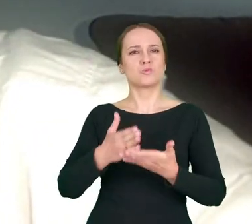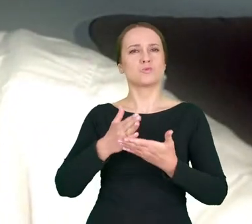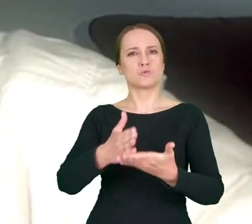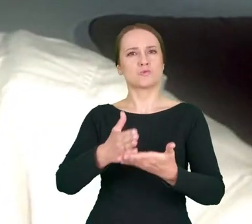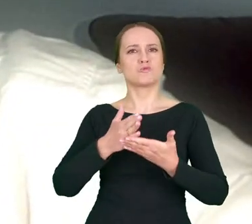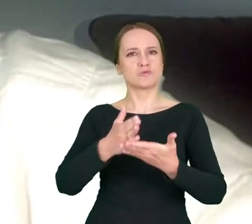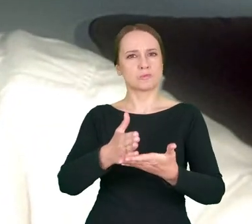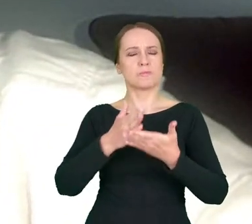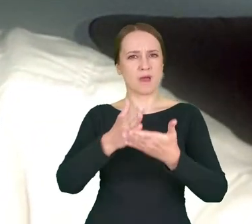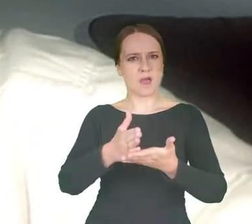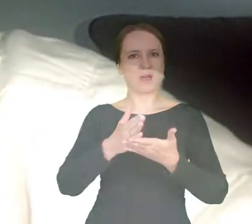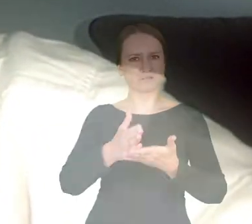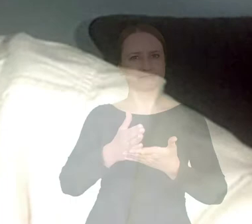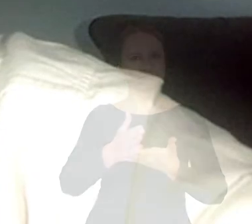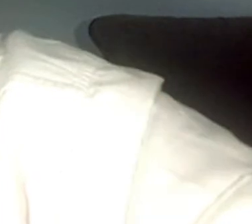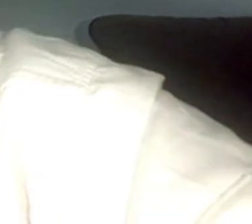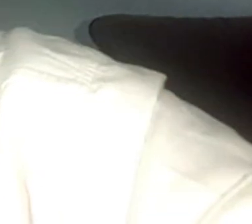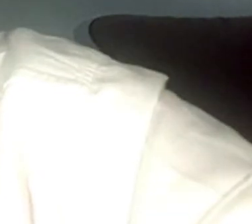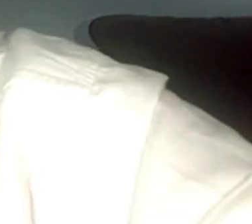Służba.